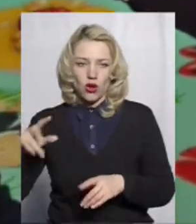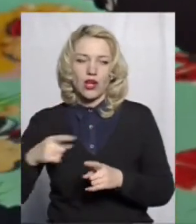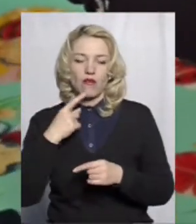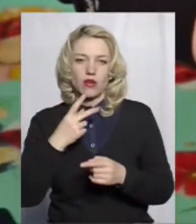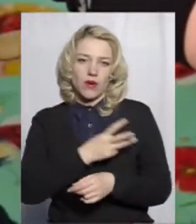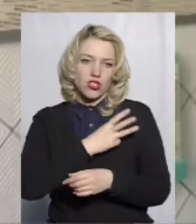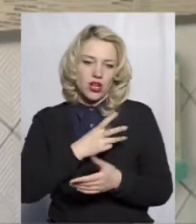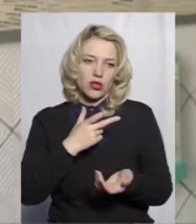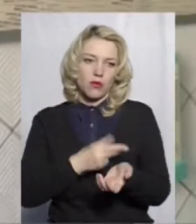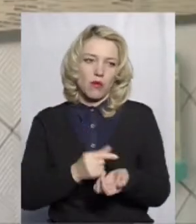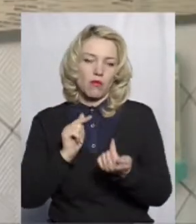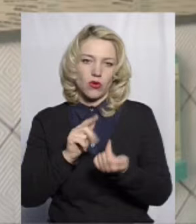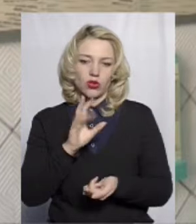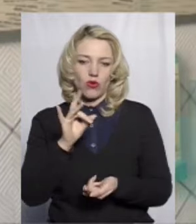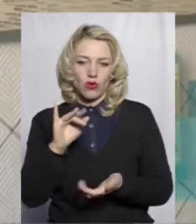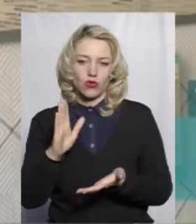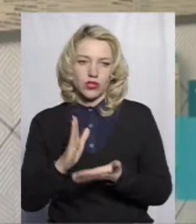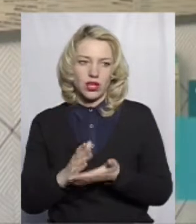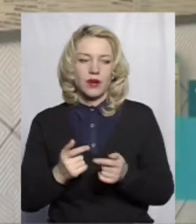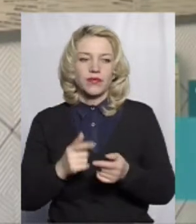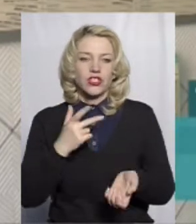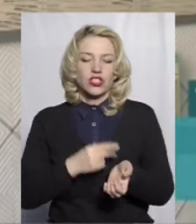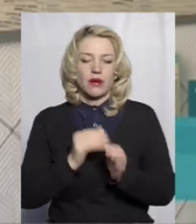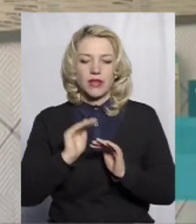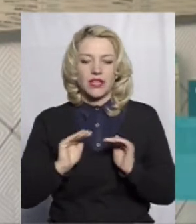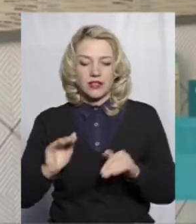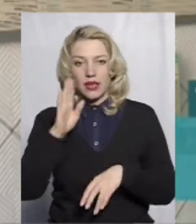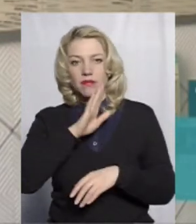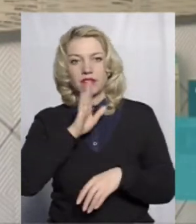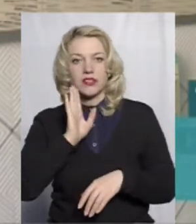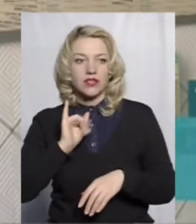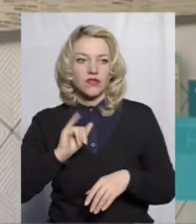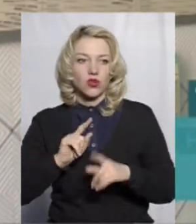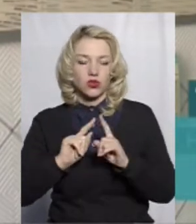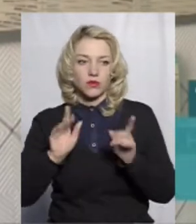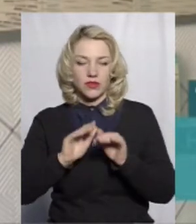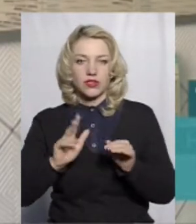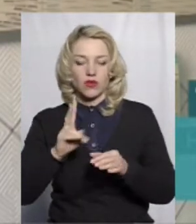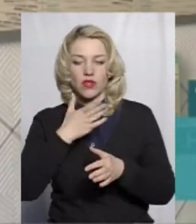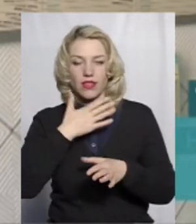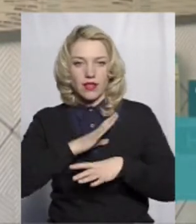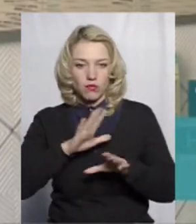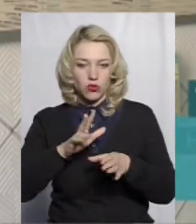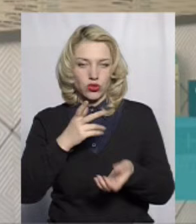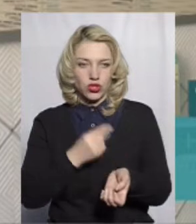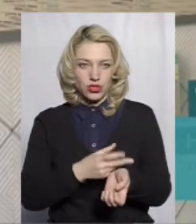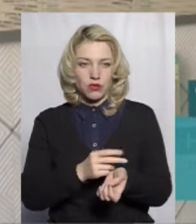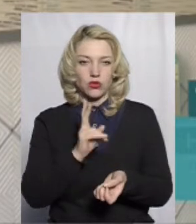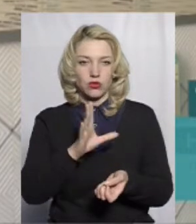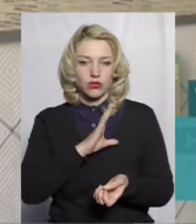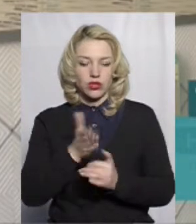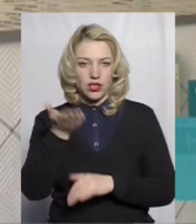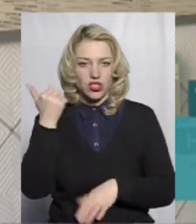провакцинуватись проти кору є. Щеплення саме дітей, батьків, особливо дітей, яких раніше не щеплювали, тобто ті, які були